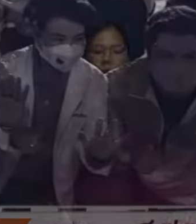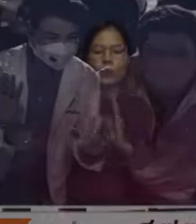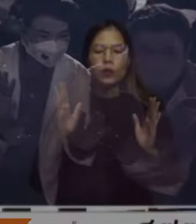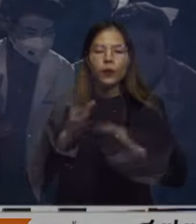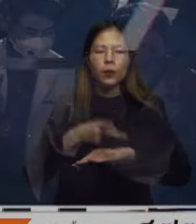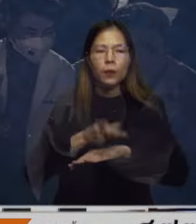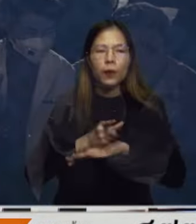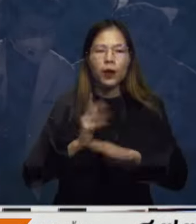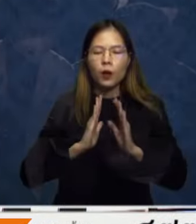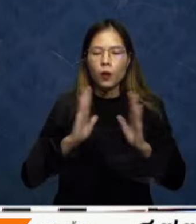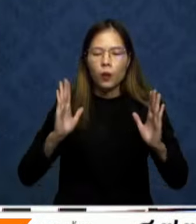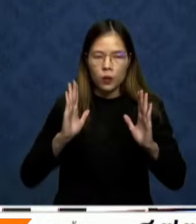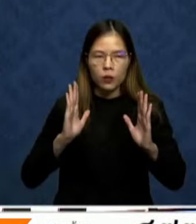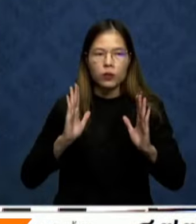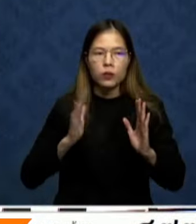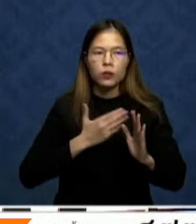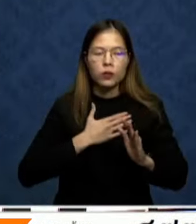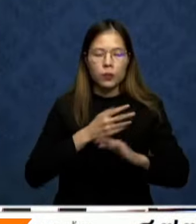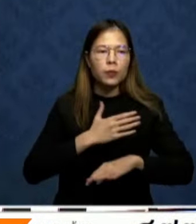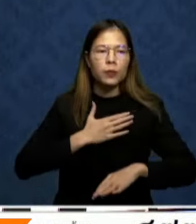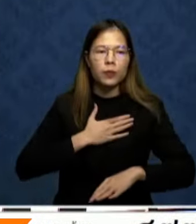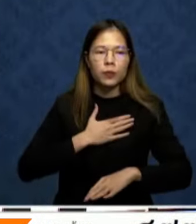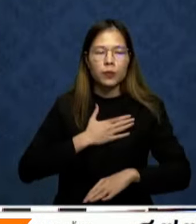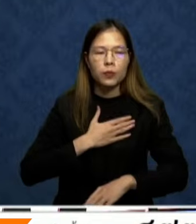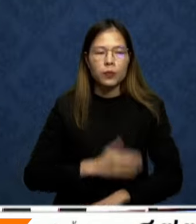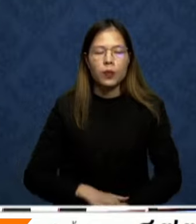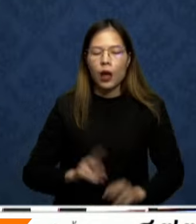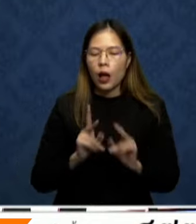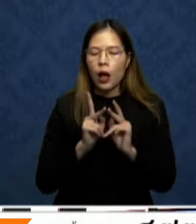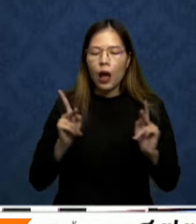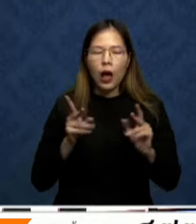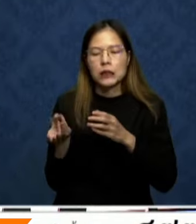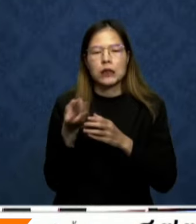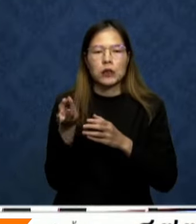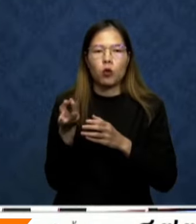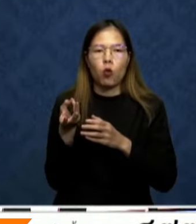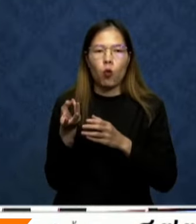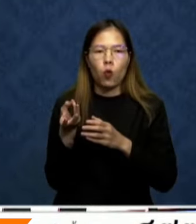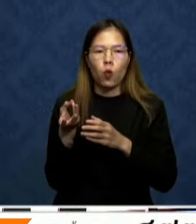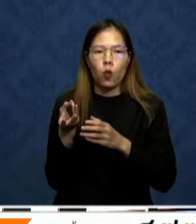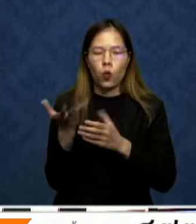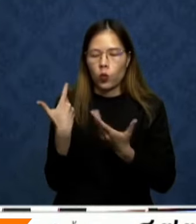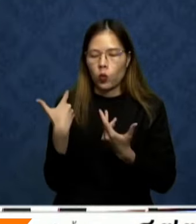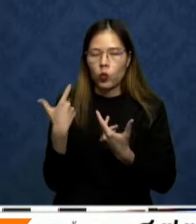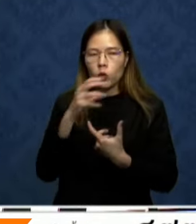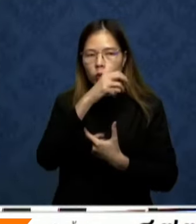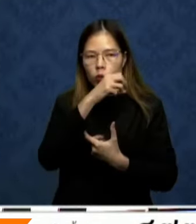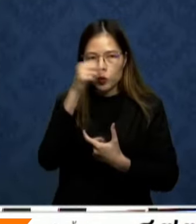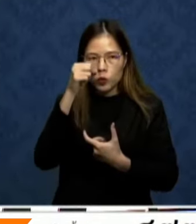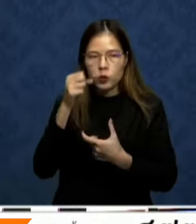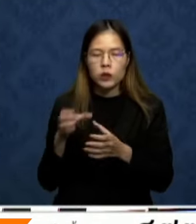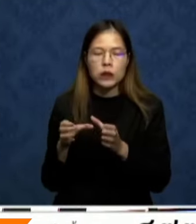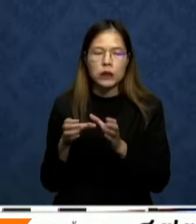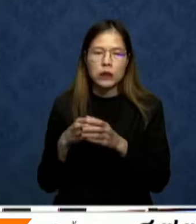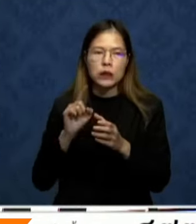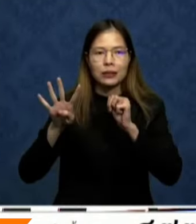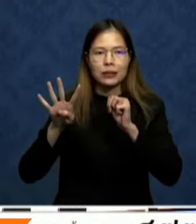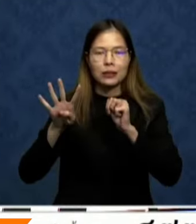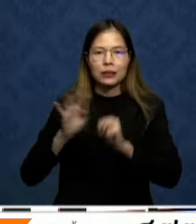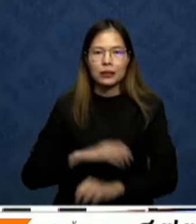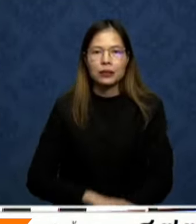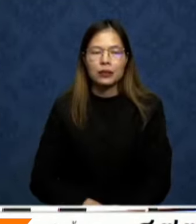ผมวีระธีรภัทรานนท์ในฐานะกรรมาธิการเสียงข้างน้อยที่ได้สงวนความเห็นในมาตรา